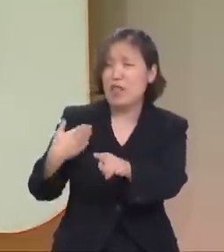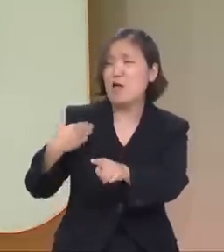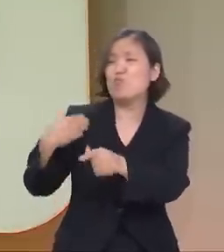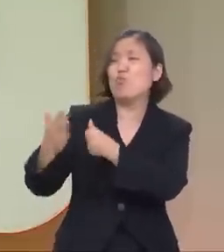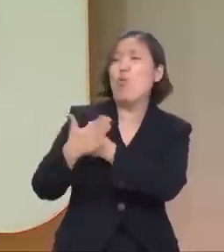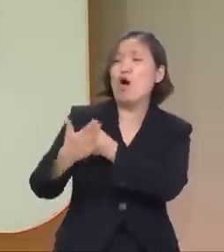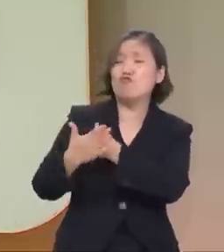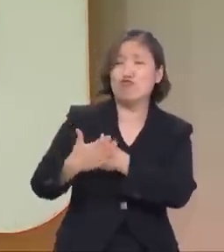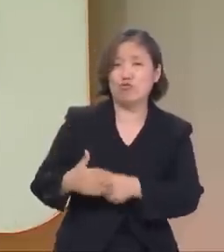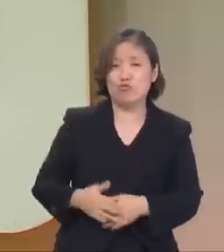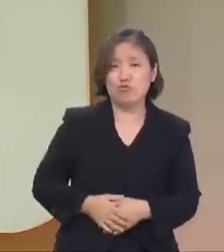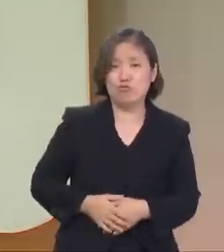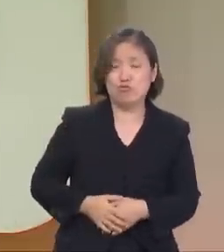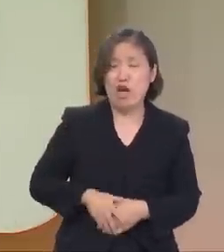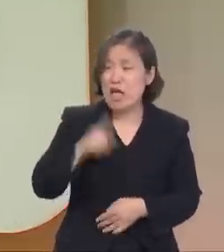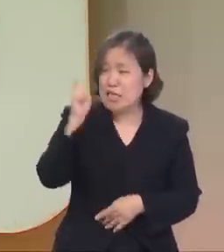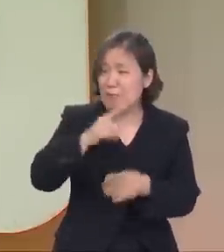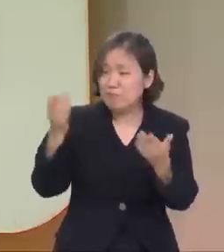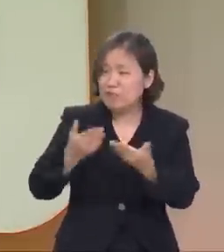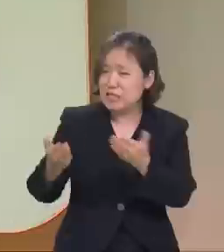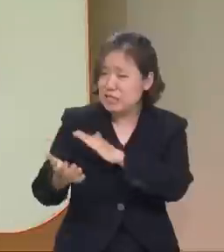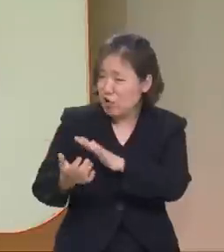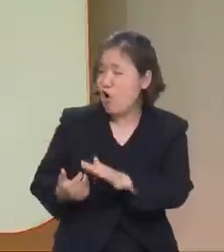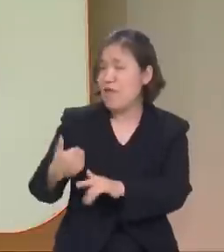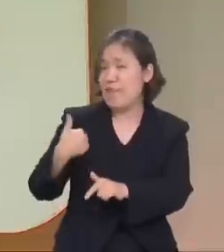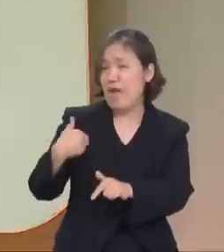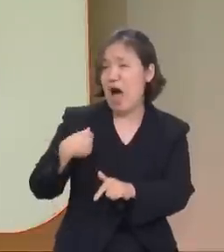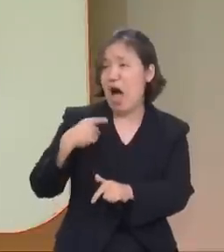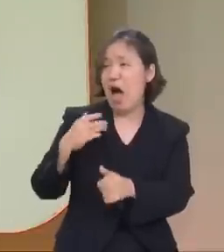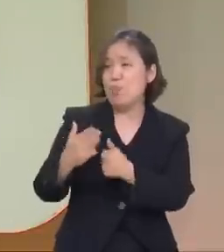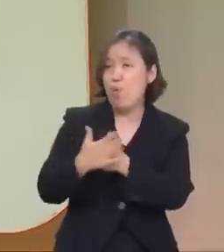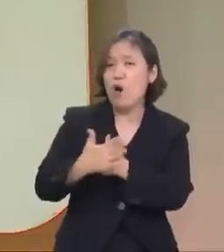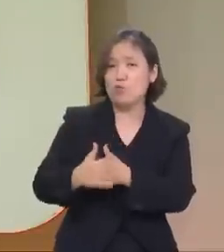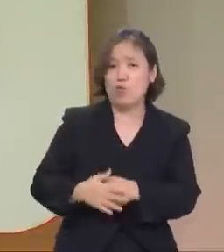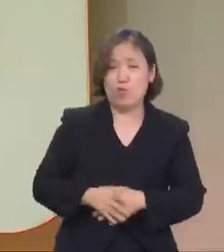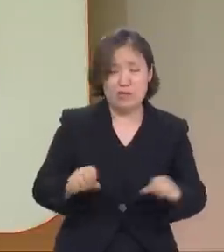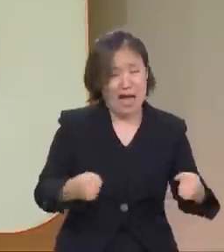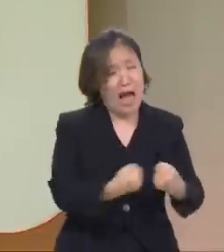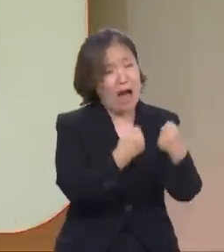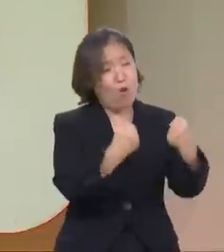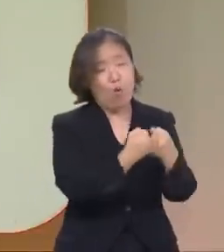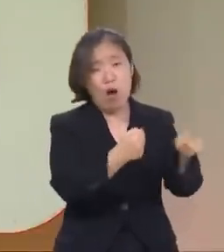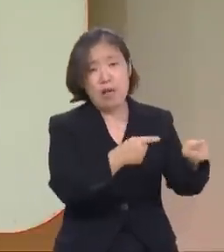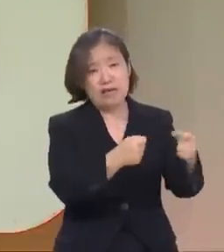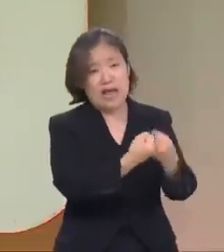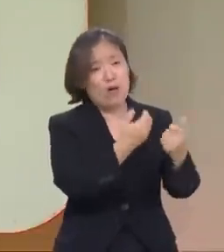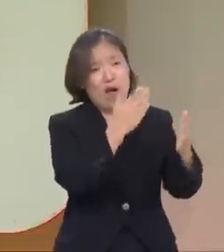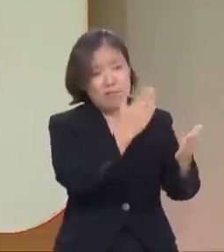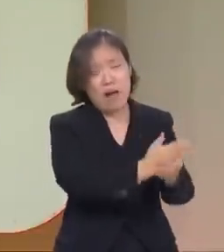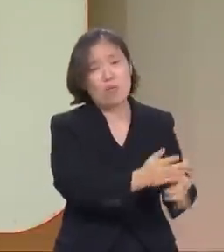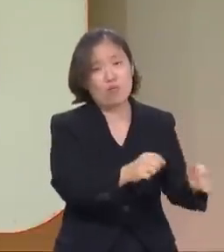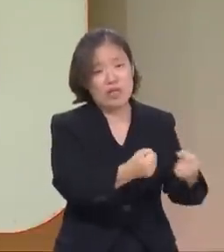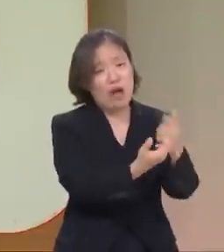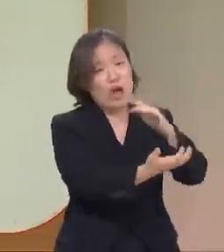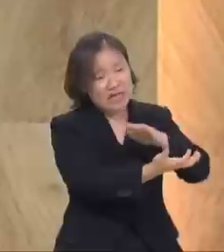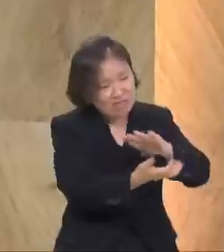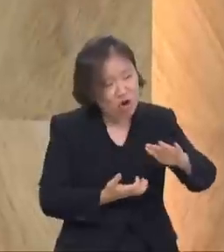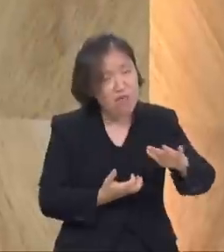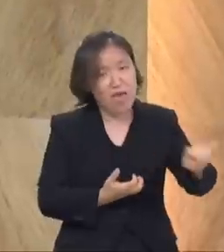그렇죠 여러분 아 저도 그런 생각 들어요 어차피 도와주실 거면 사고 나기 전에 좀 도와주시던가